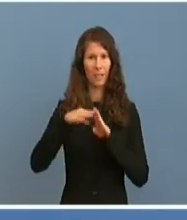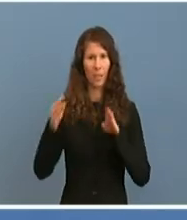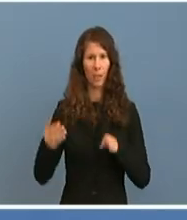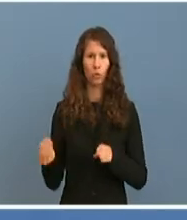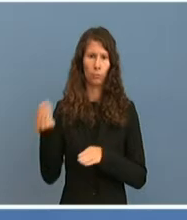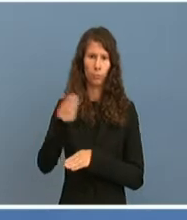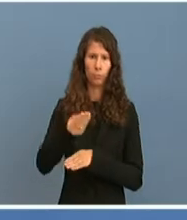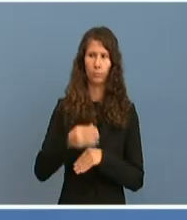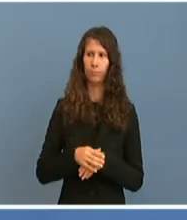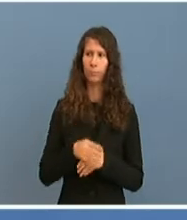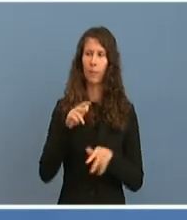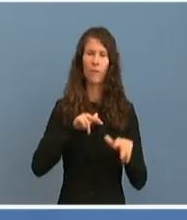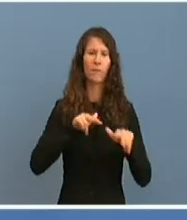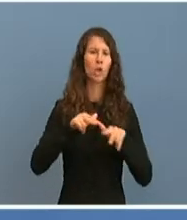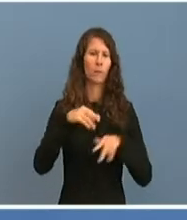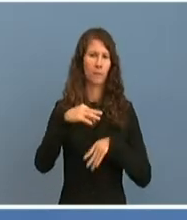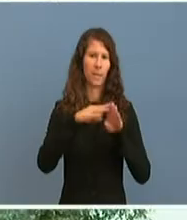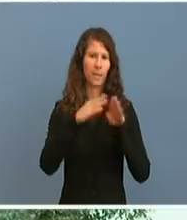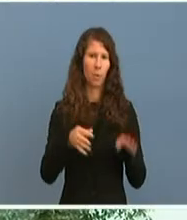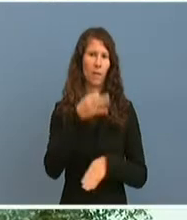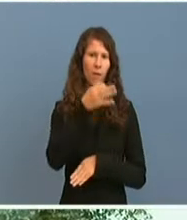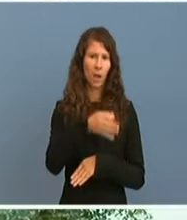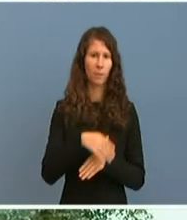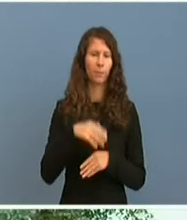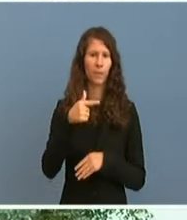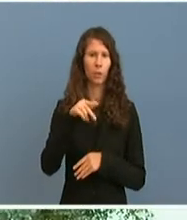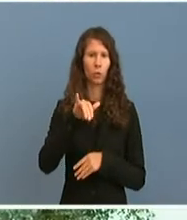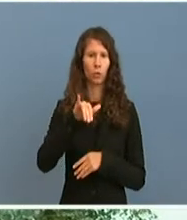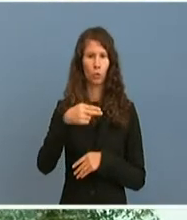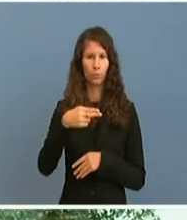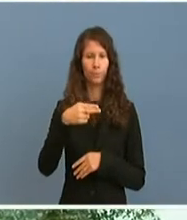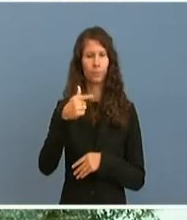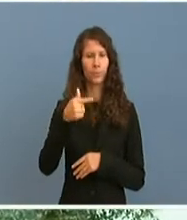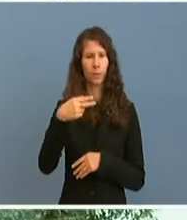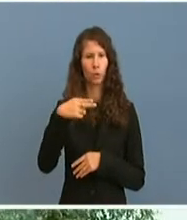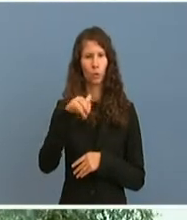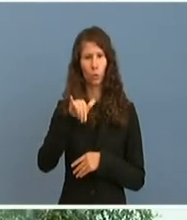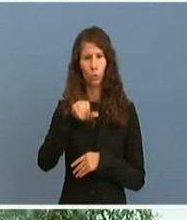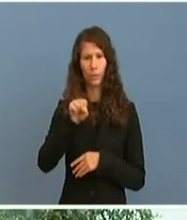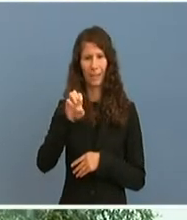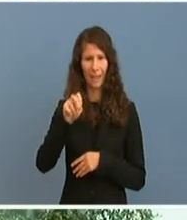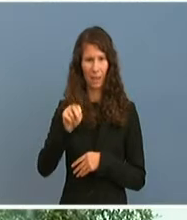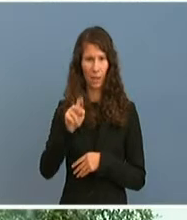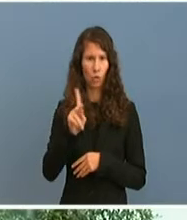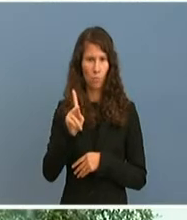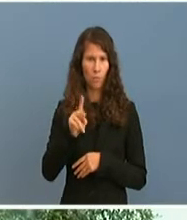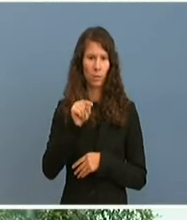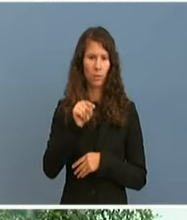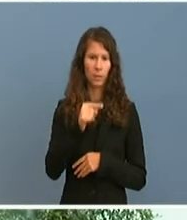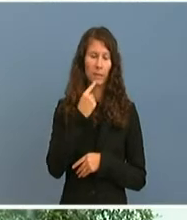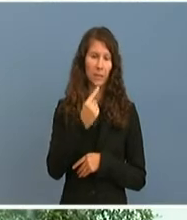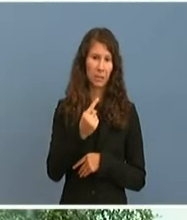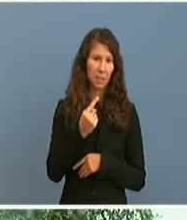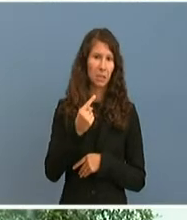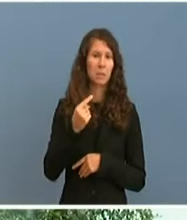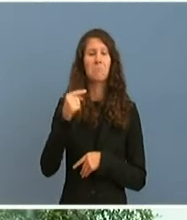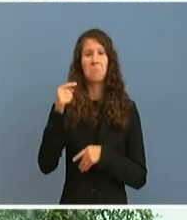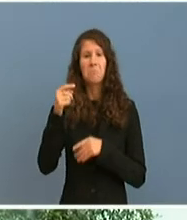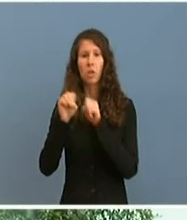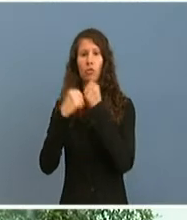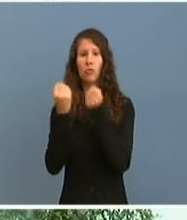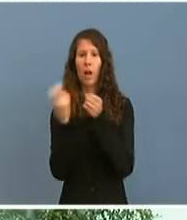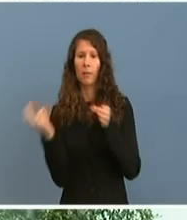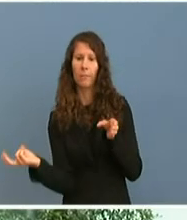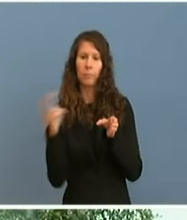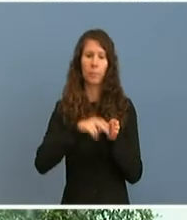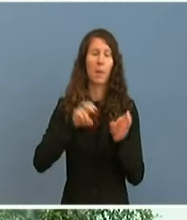geht ans Wirtschaftsministerium. Die Chefin von ThyssenKrupp hat einen Staatseinstieg bei dem Konzern als Option bezeichnet heute. Ist